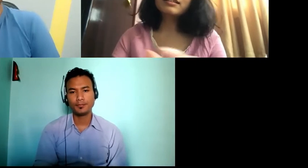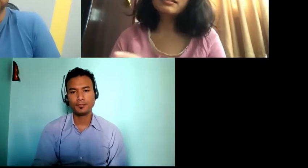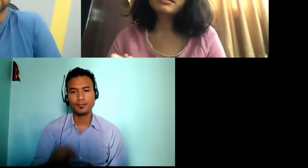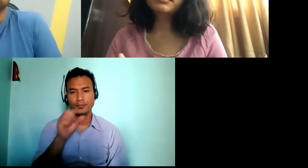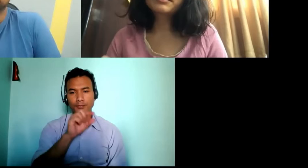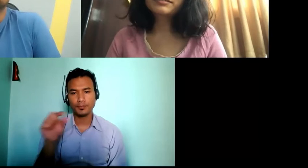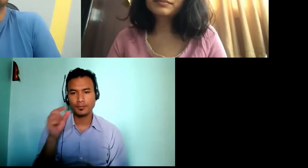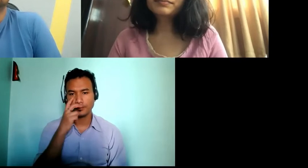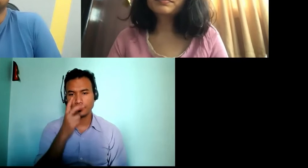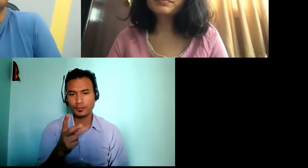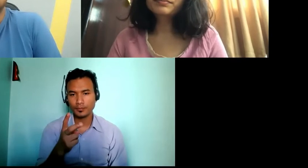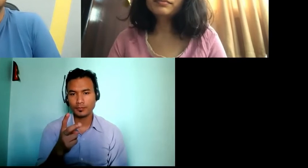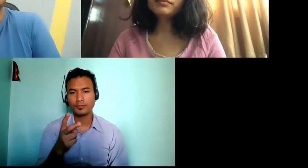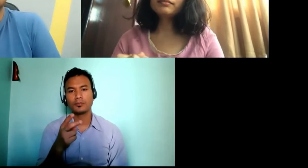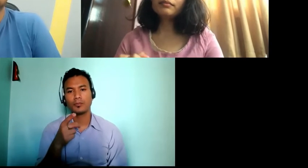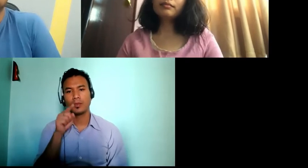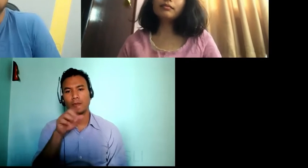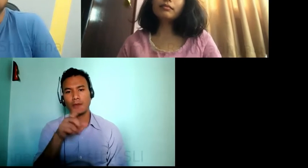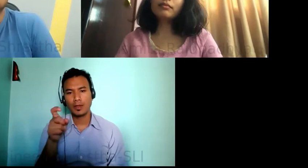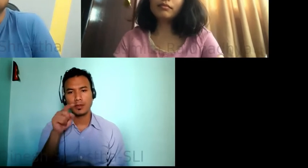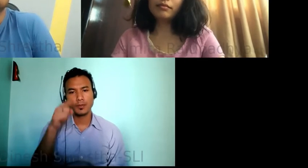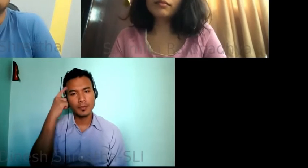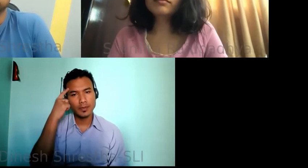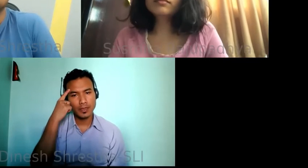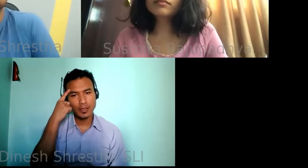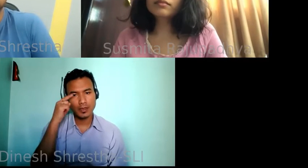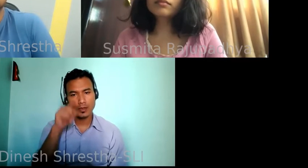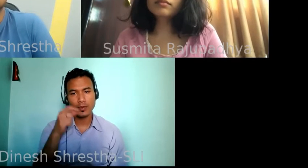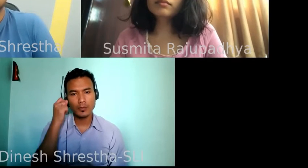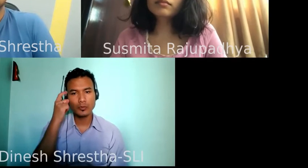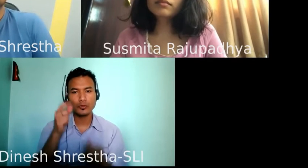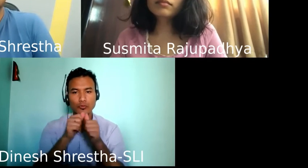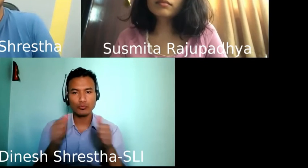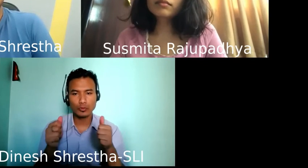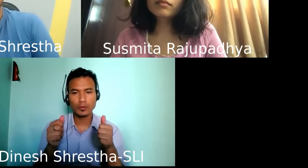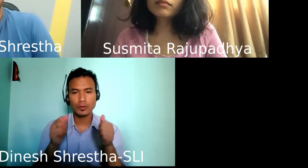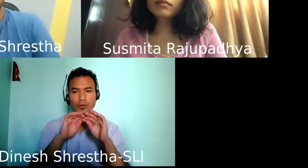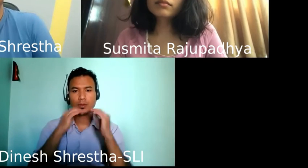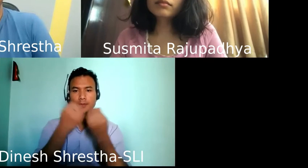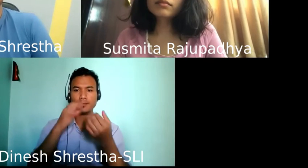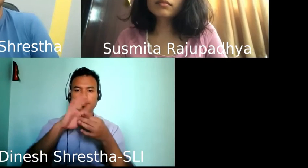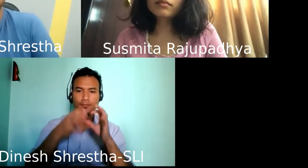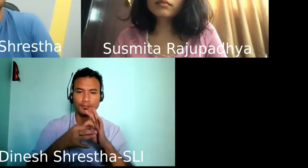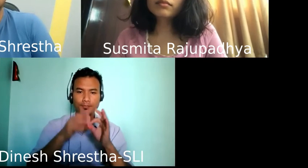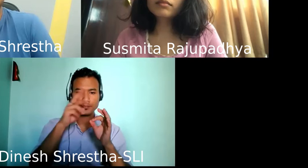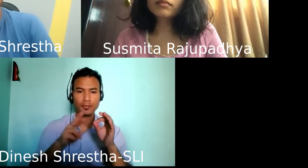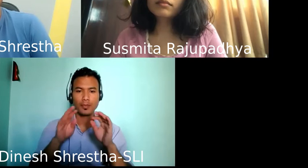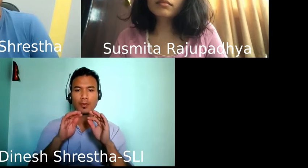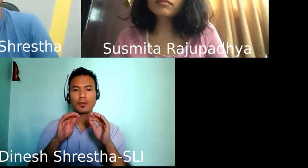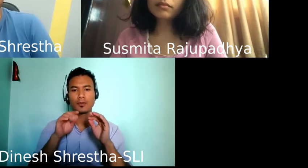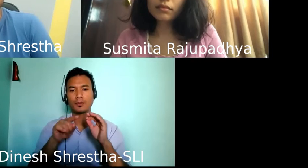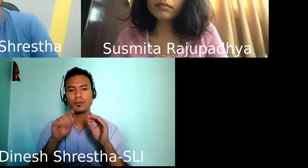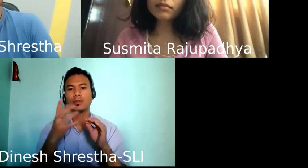विषयवस्तुमा हामी प्रवेश गरि नै सक्यौँ, तपाईँको लागि तपाईँको विचारमा तपाईँले जान्नुभएको अनुसारमा चाहिँ यो सामाजिक सञ्जाल र सोसियल मिडिया भनेको के